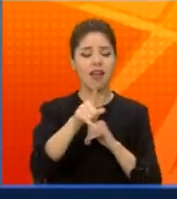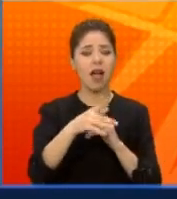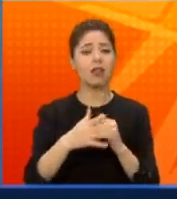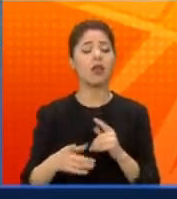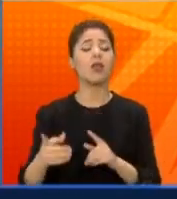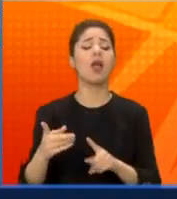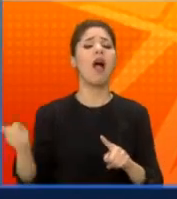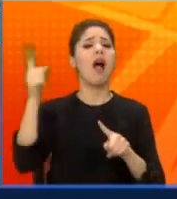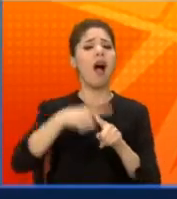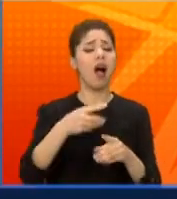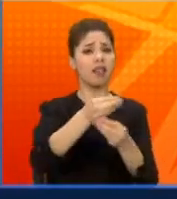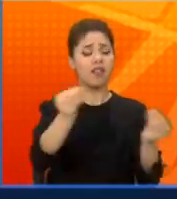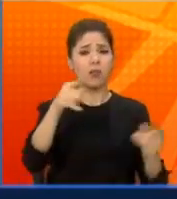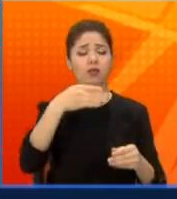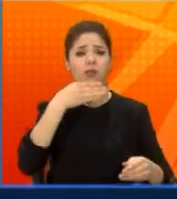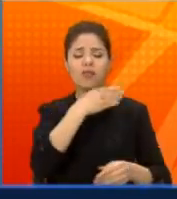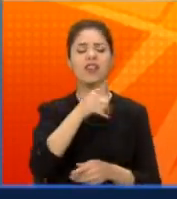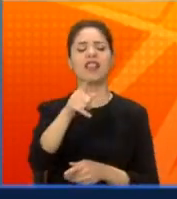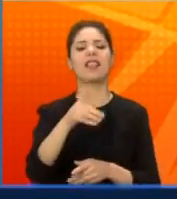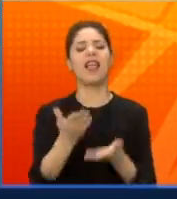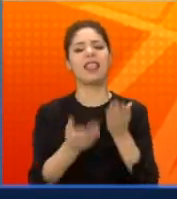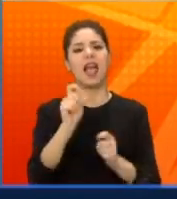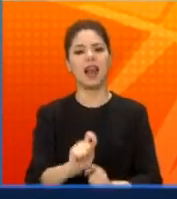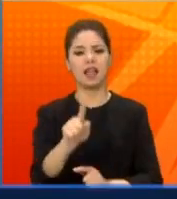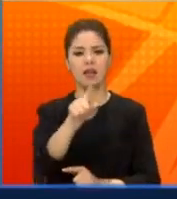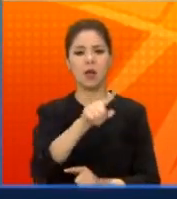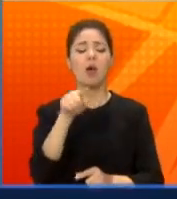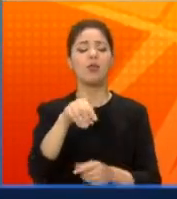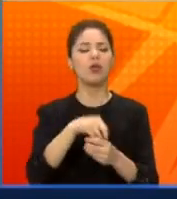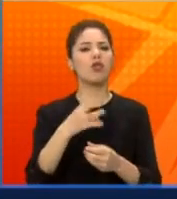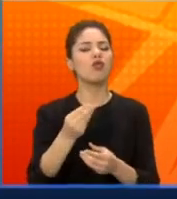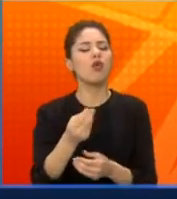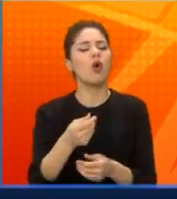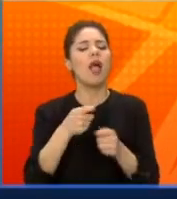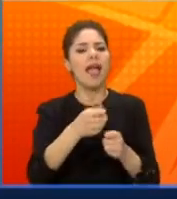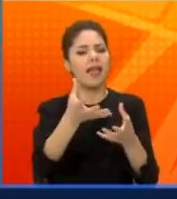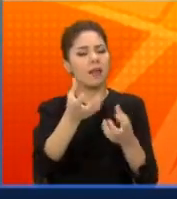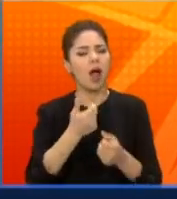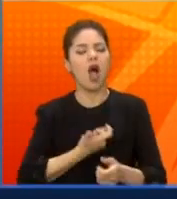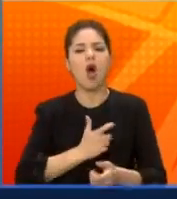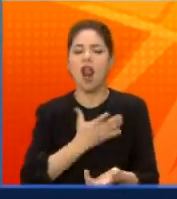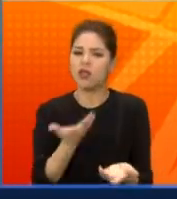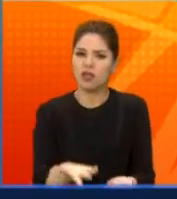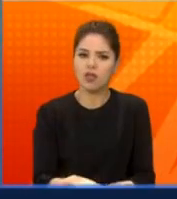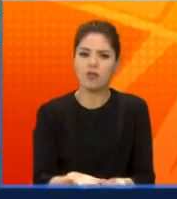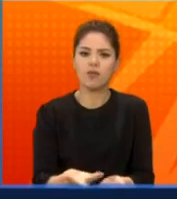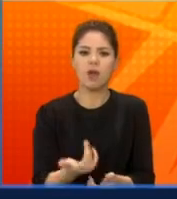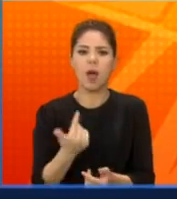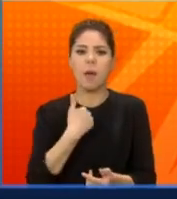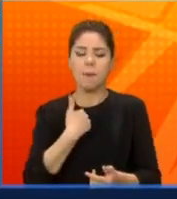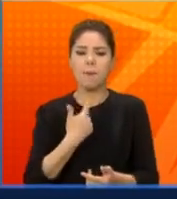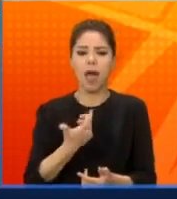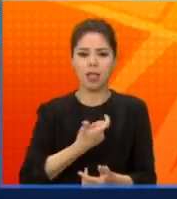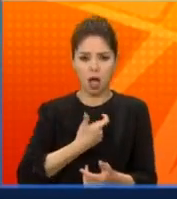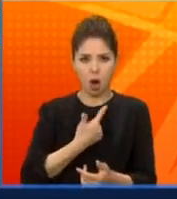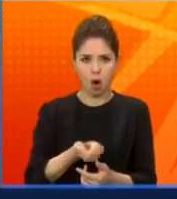büyük katkı sağlayacak bu fırsatı değerlendirin. Bunun üzerine okuyan bir sürü insanlar da var zaten, öğrenciler. Ve ben